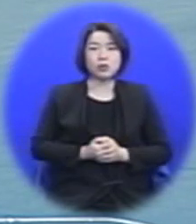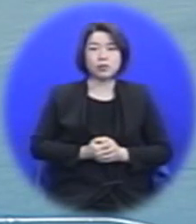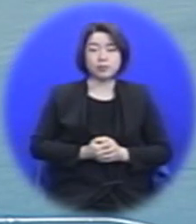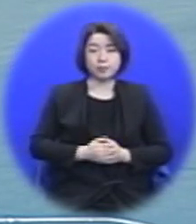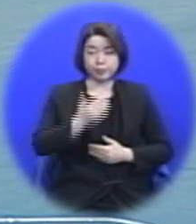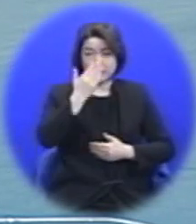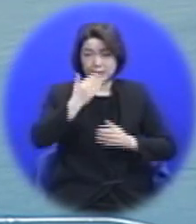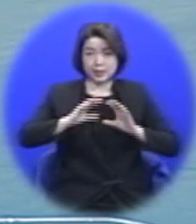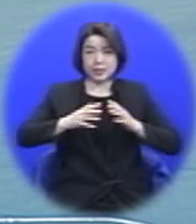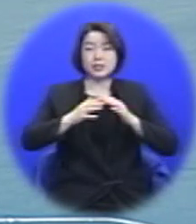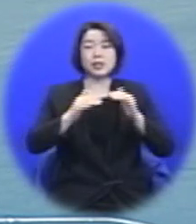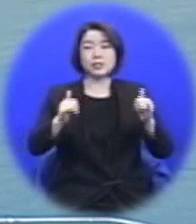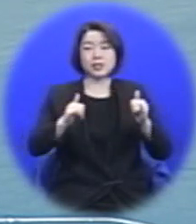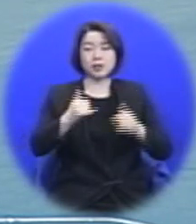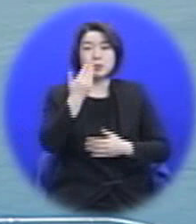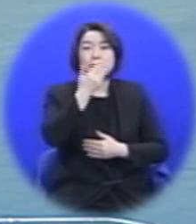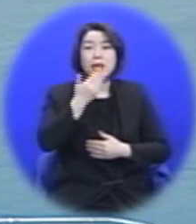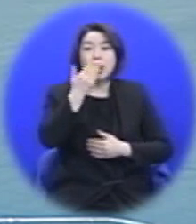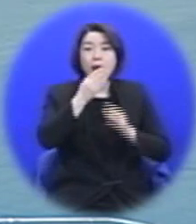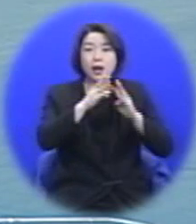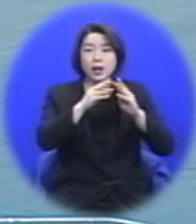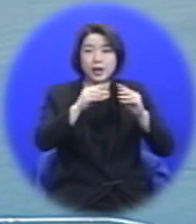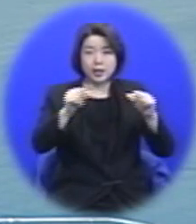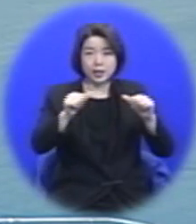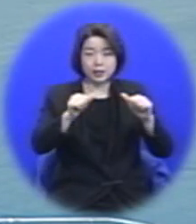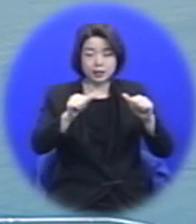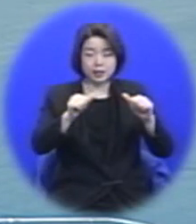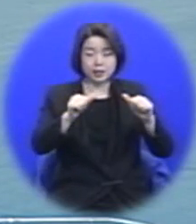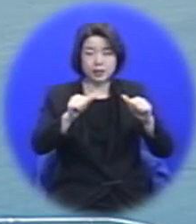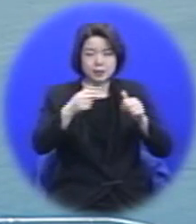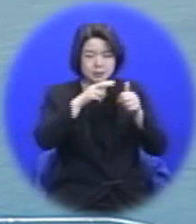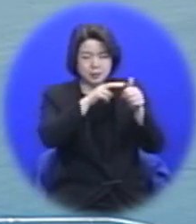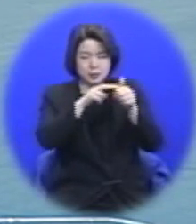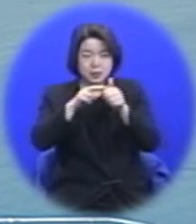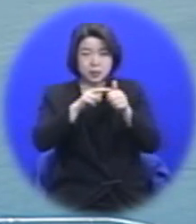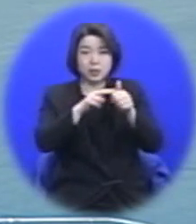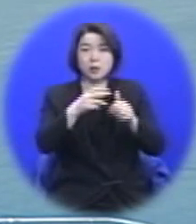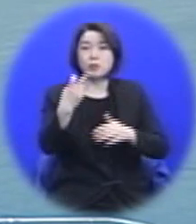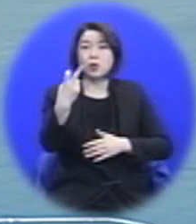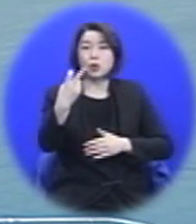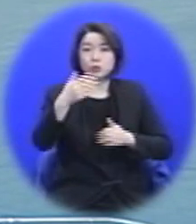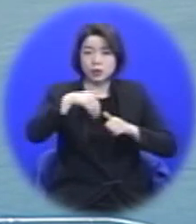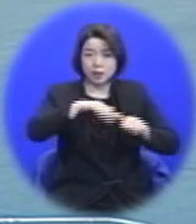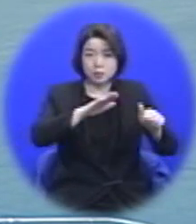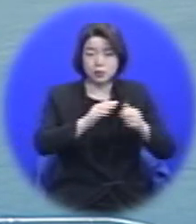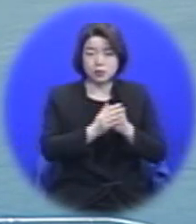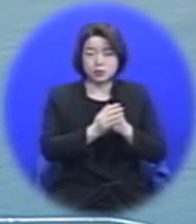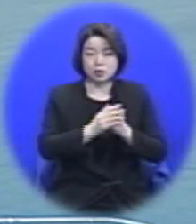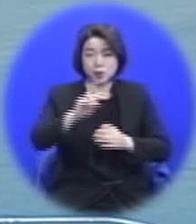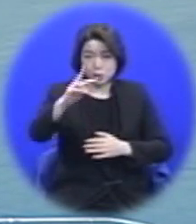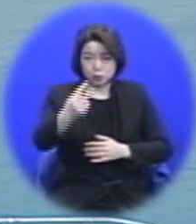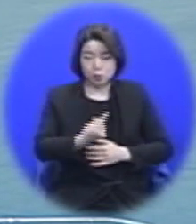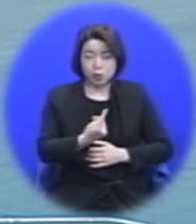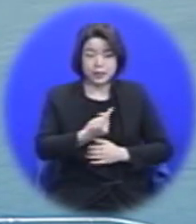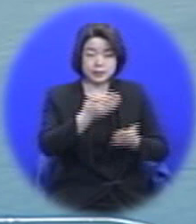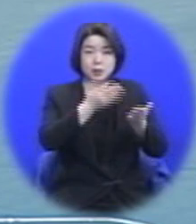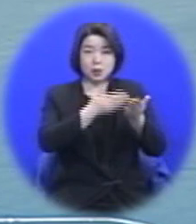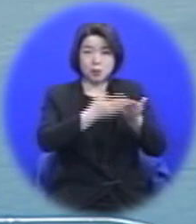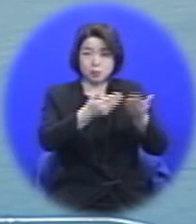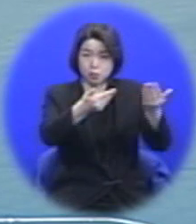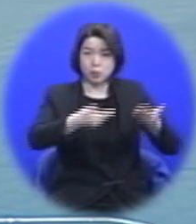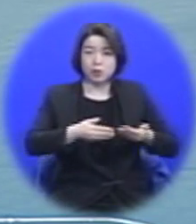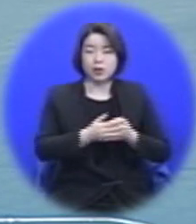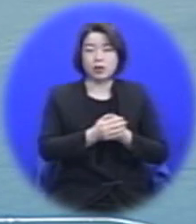이스라엘 백성이 가나안 땅에 정탐꾼 열두를 보냈습니다. 그들이 돌아와서 보고를 하는데 열 사람은